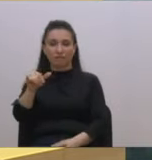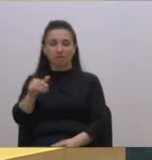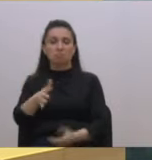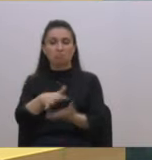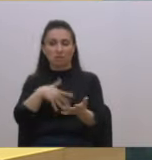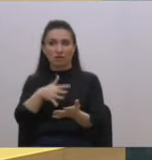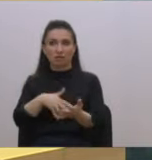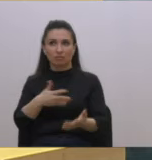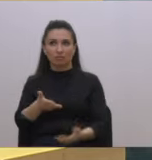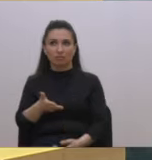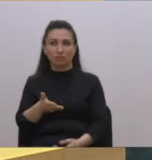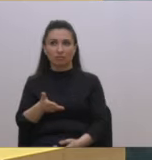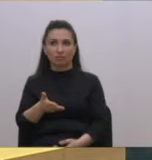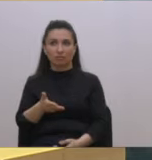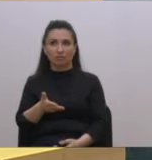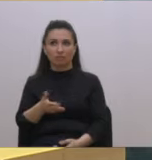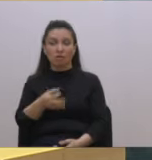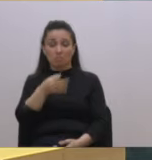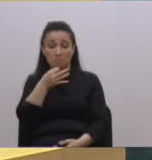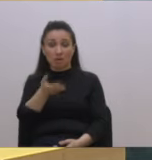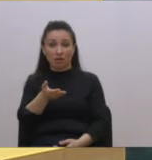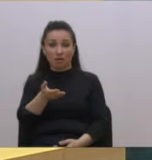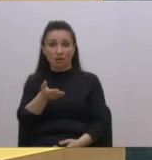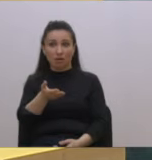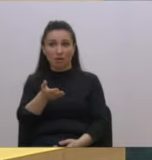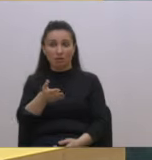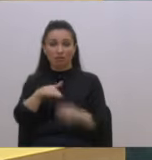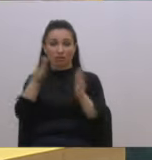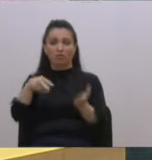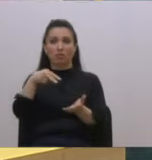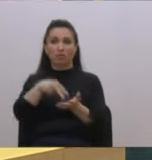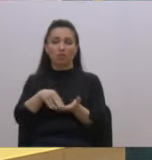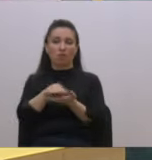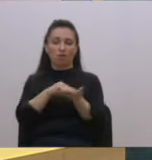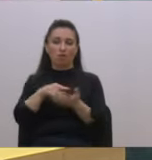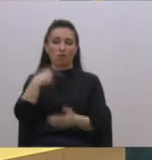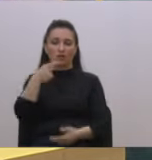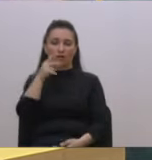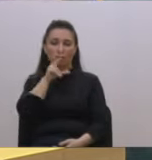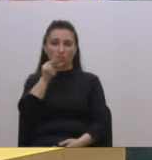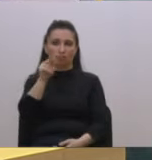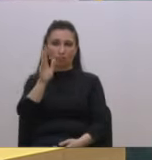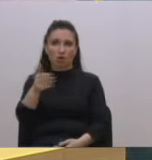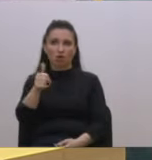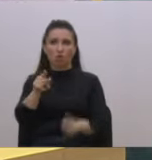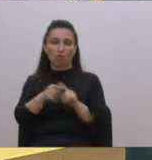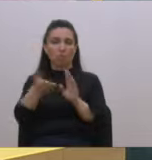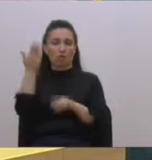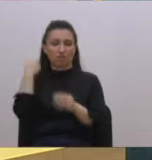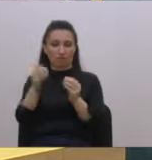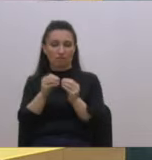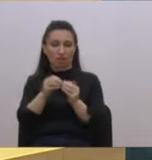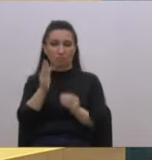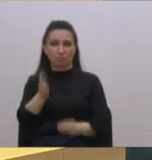იქ დასაფრენს. Mere cum gamboxvat am tribunidan da iseve alaparaknebit tu ajikjikdebit rogorc mashin gaaketet